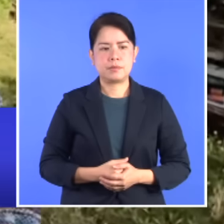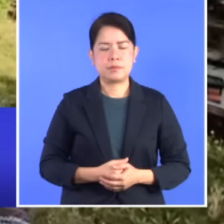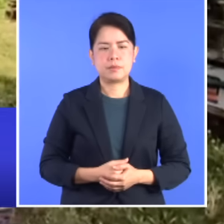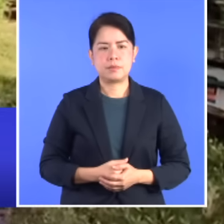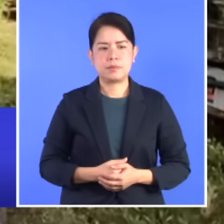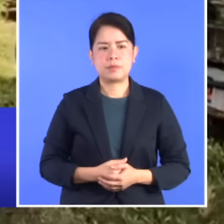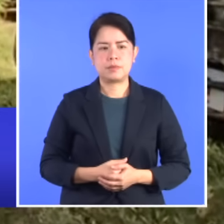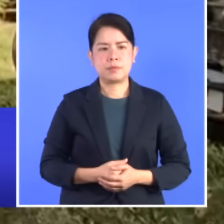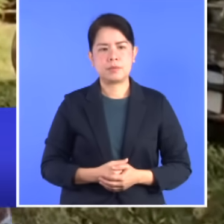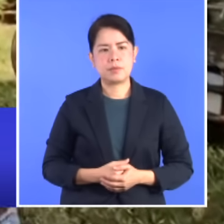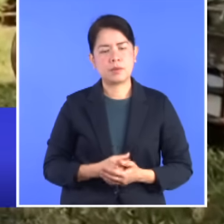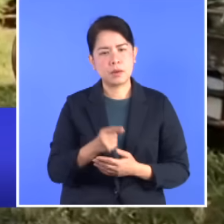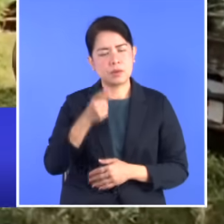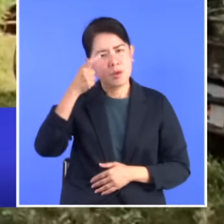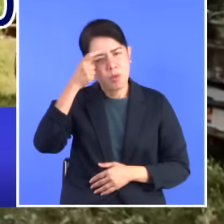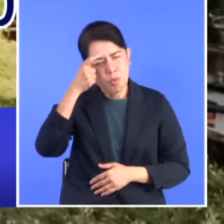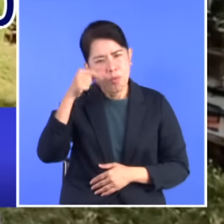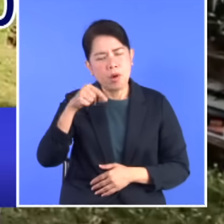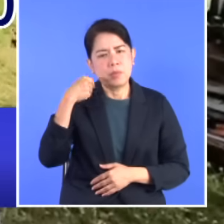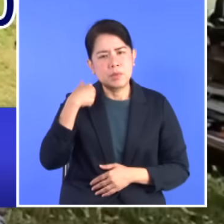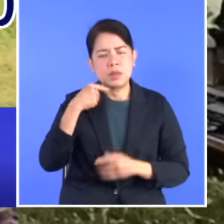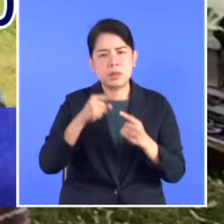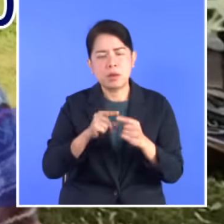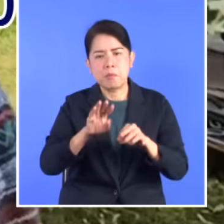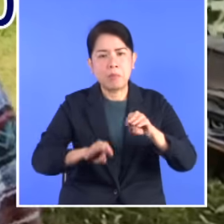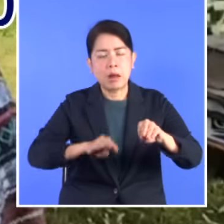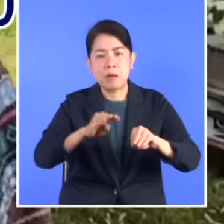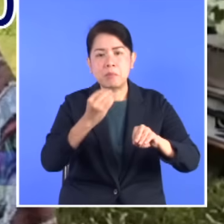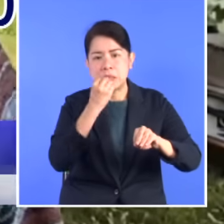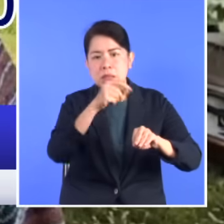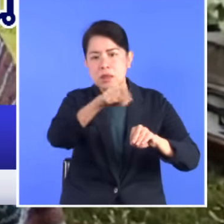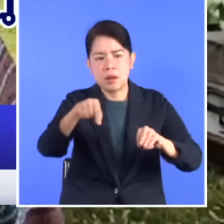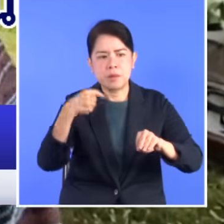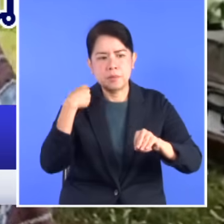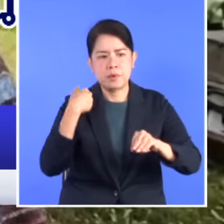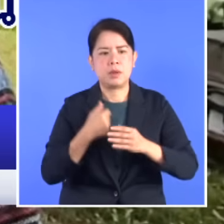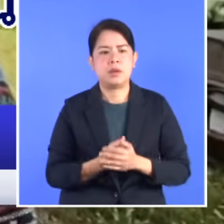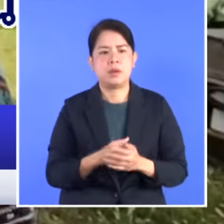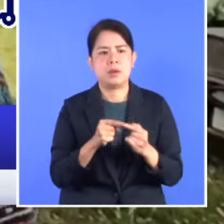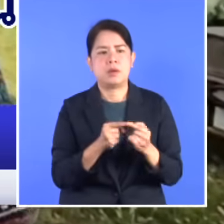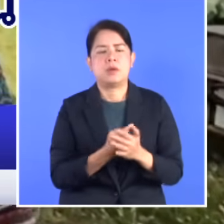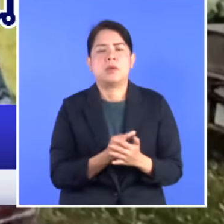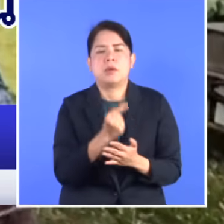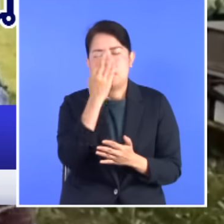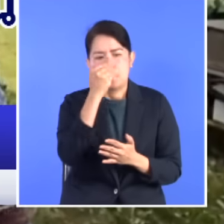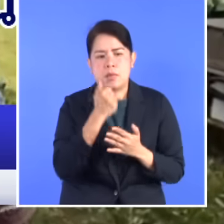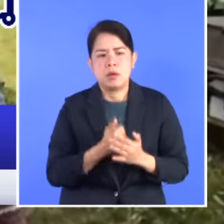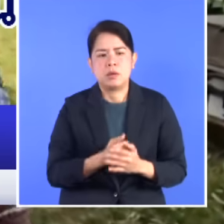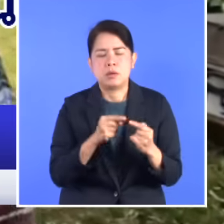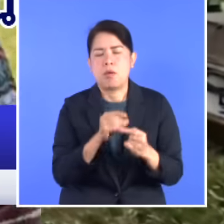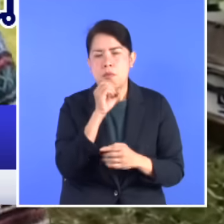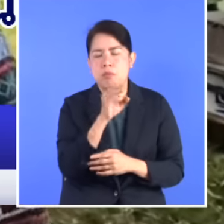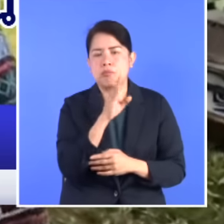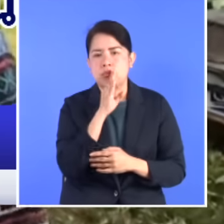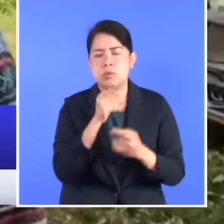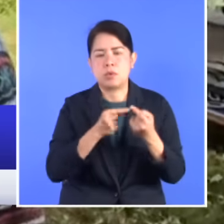มันมากินของแล้วก็บ่ค่อยอยากให้เงินดีสมมุติว่าเอา900แล้วสิให้300จังซี่แม่จ้ะไปขึ้นศาลว่าความเอา